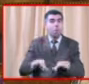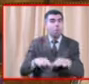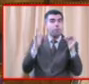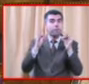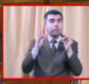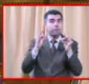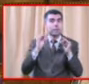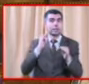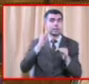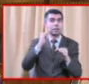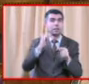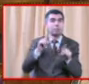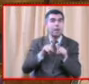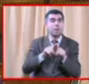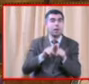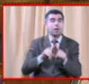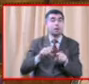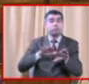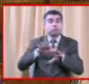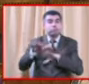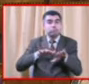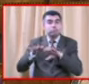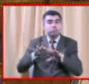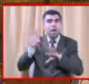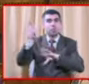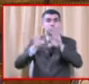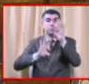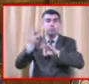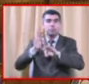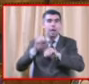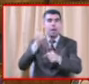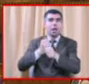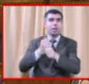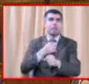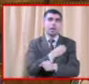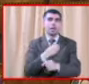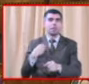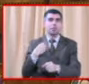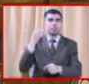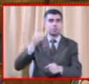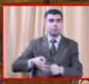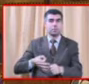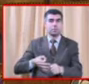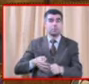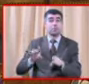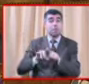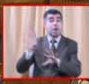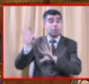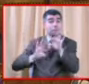ديالو هو تدبير الموارد البشريه في الصحه. كاين طبيب